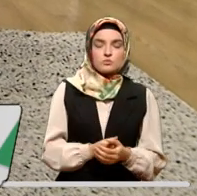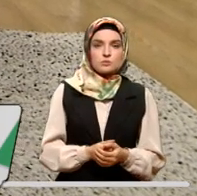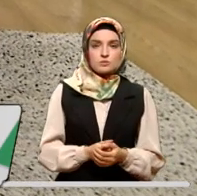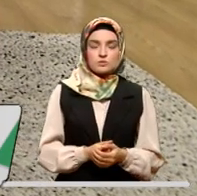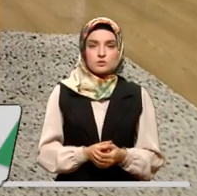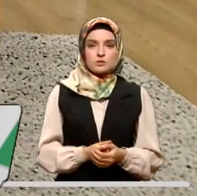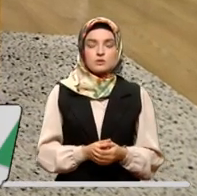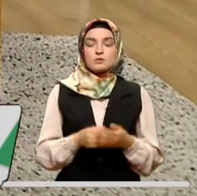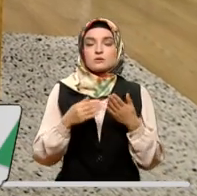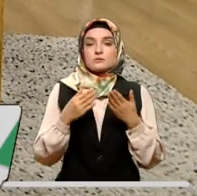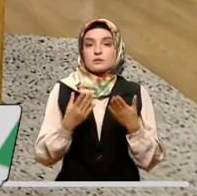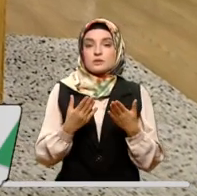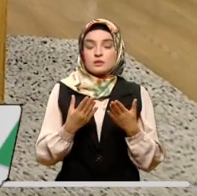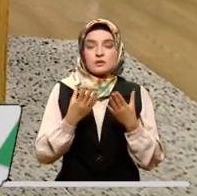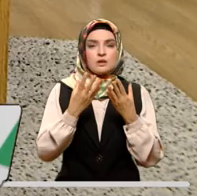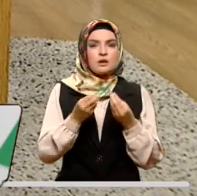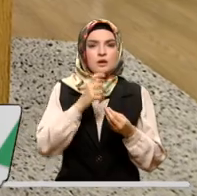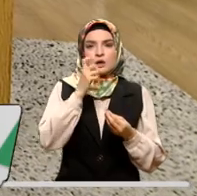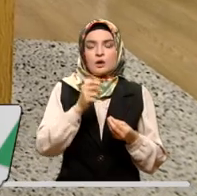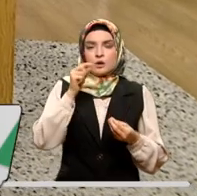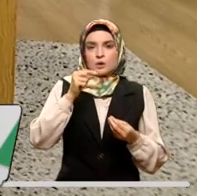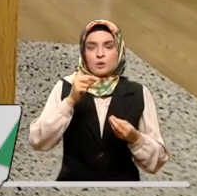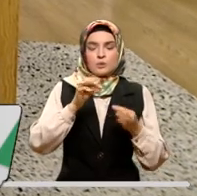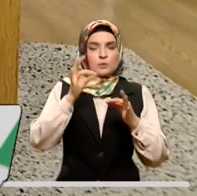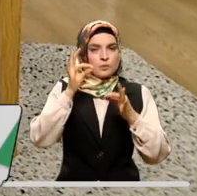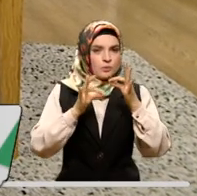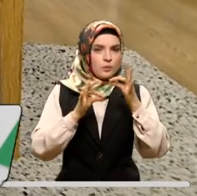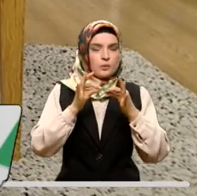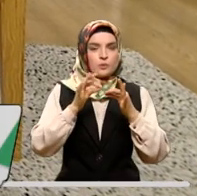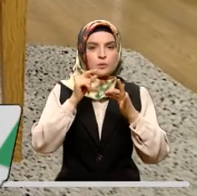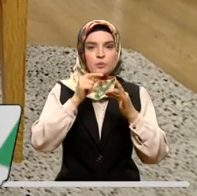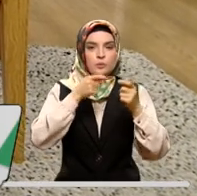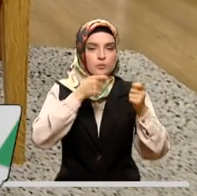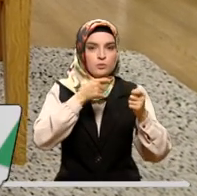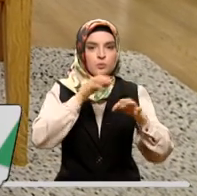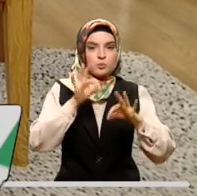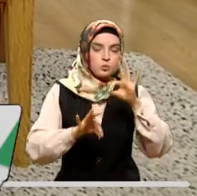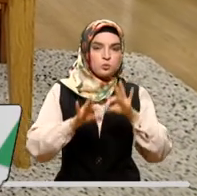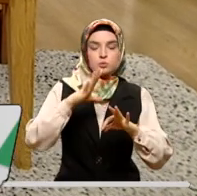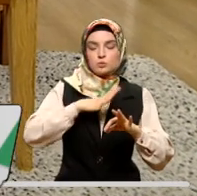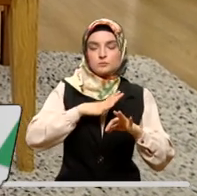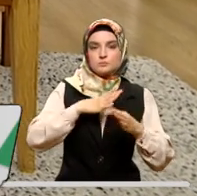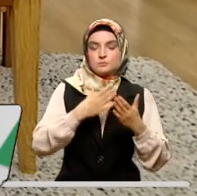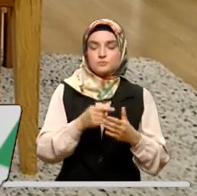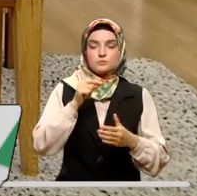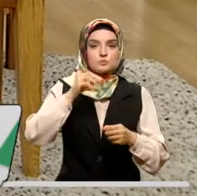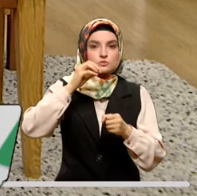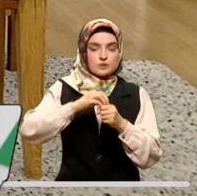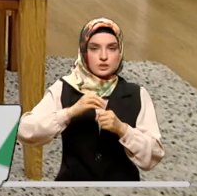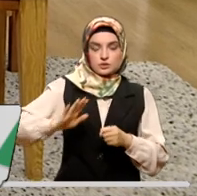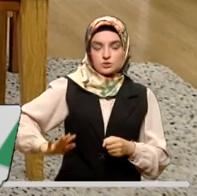bilgiyi nereye kadar nasıl alabilir? Bunun ölçüsüyle bir eğitim planımız var. O açıdan da